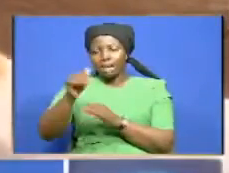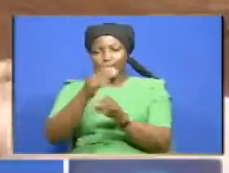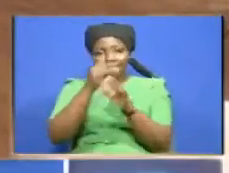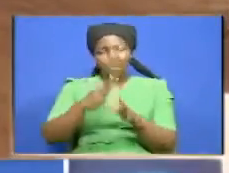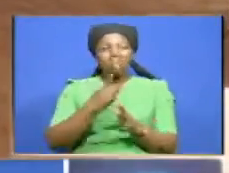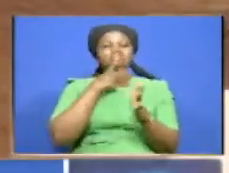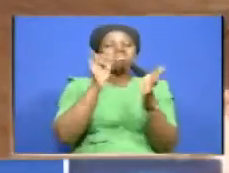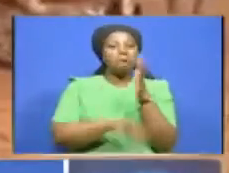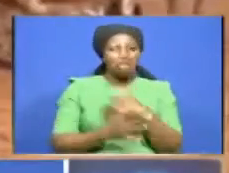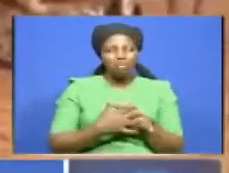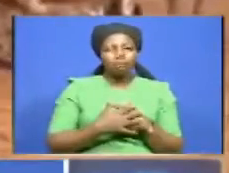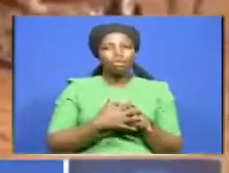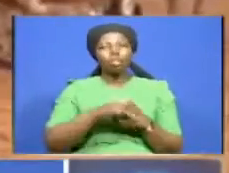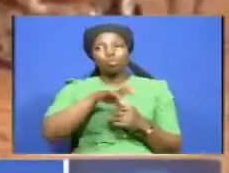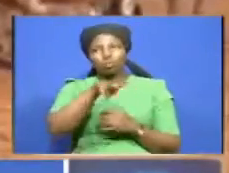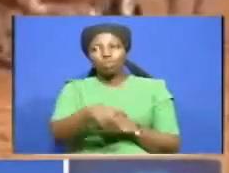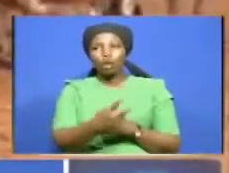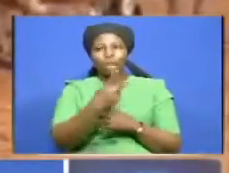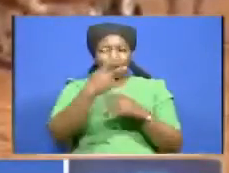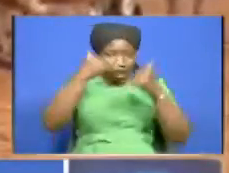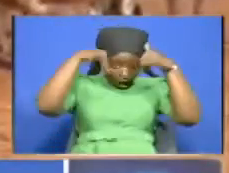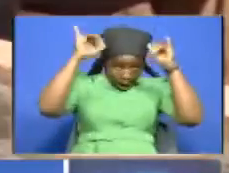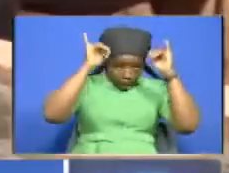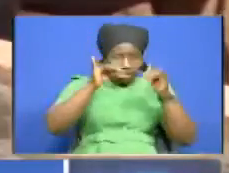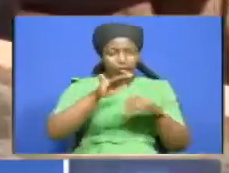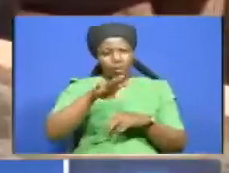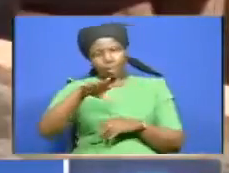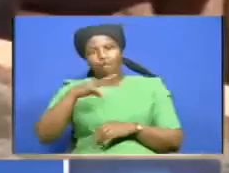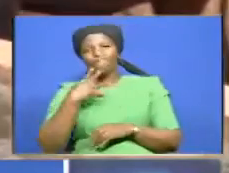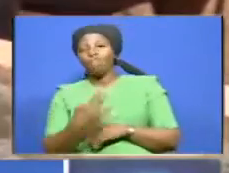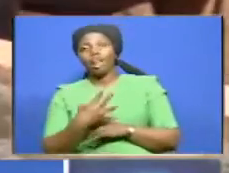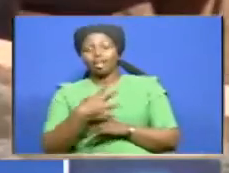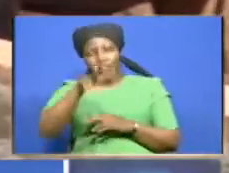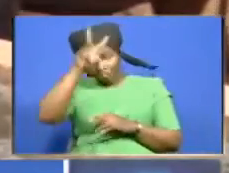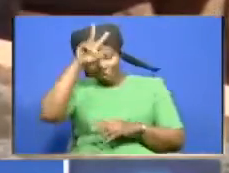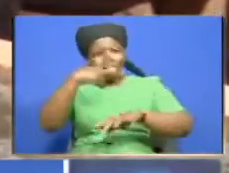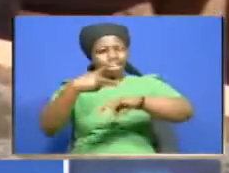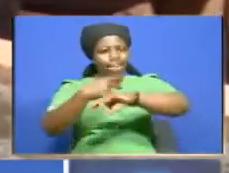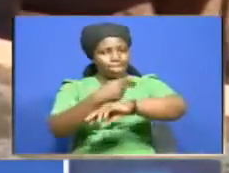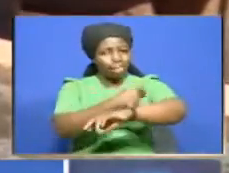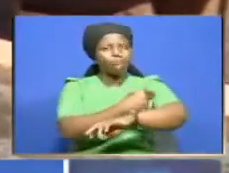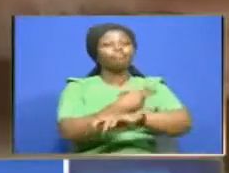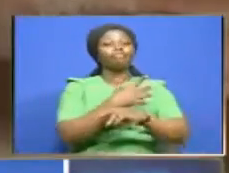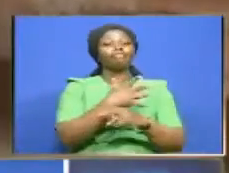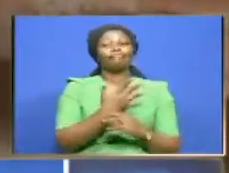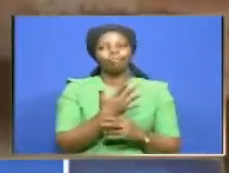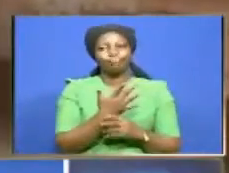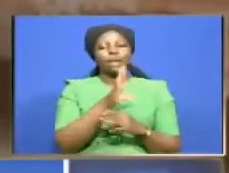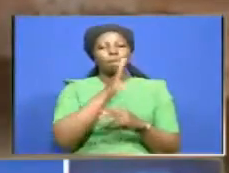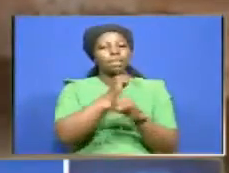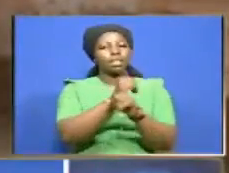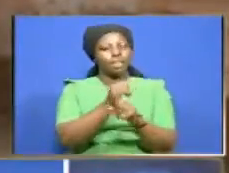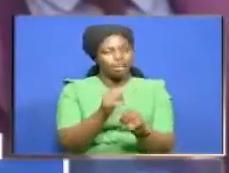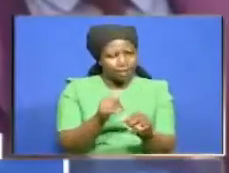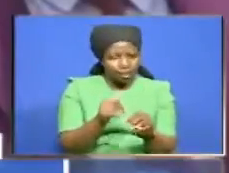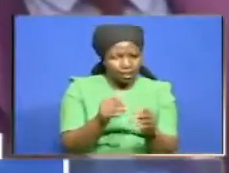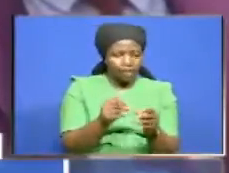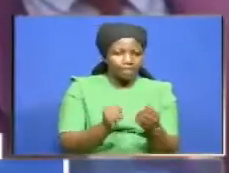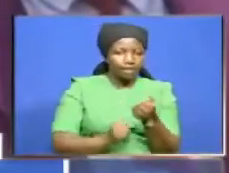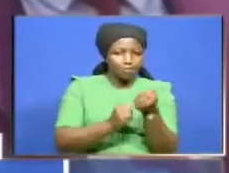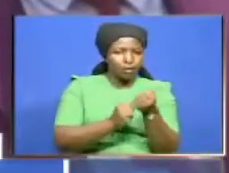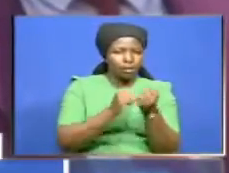ng'ombe 2000 na mbuzi na kondoo 4000 katika sehemu hiyo sasa watastiriwa wakati ukame mwaka huu. Mradi huu